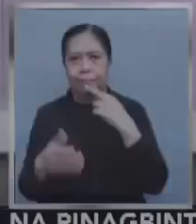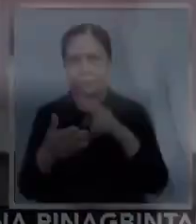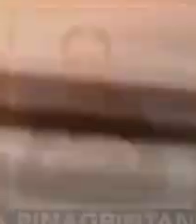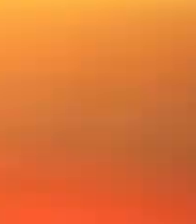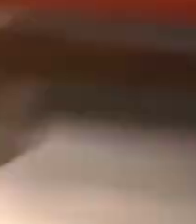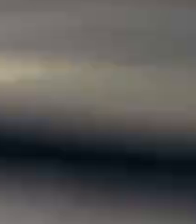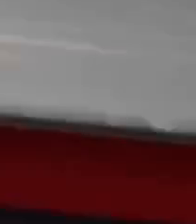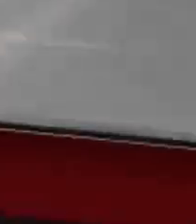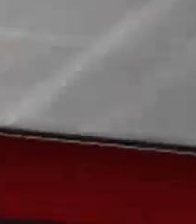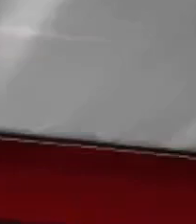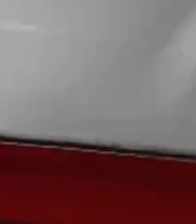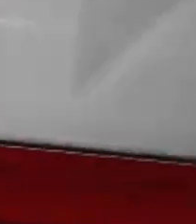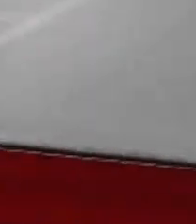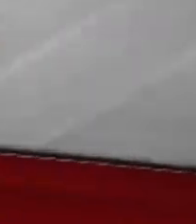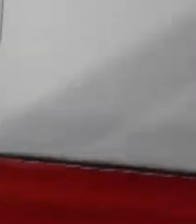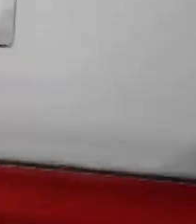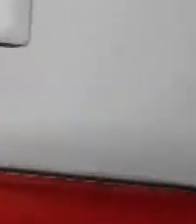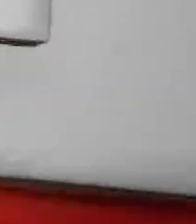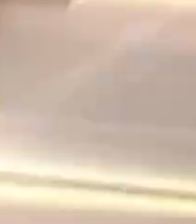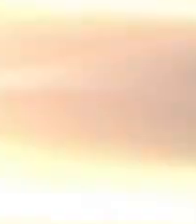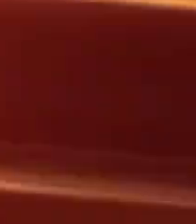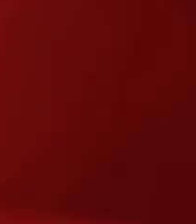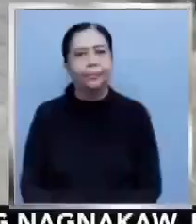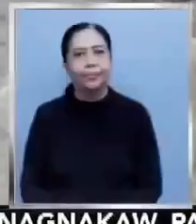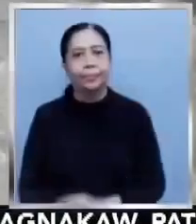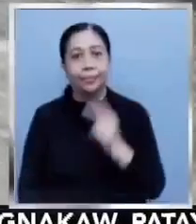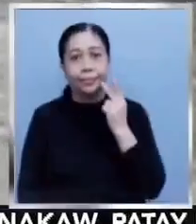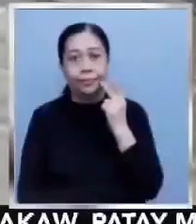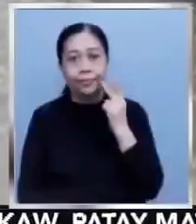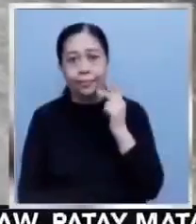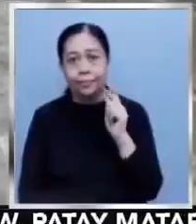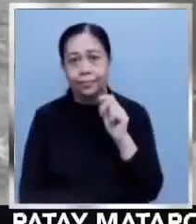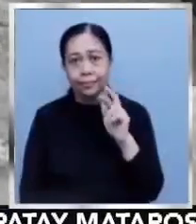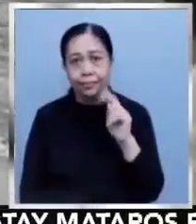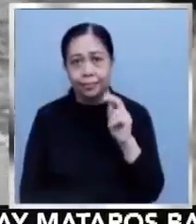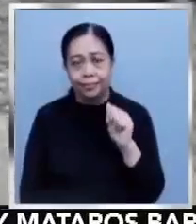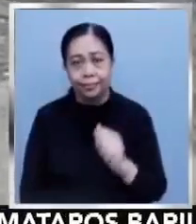ni Katrina Son. Katrina?